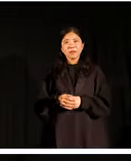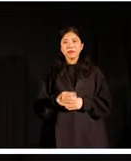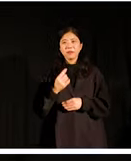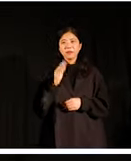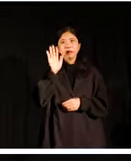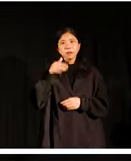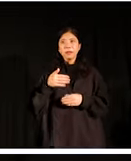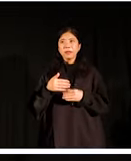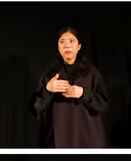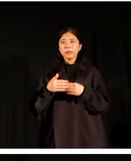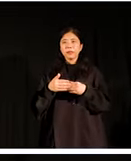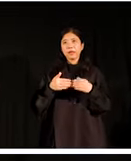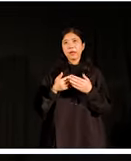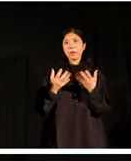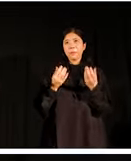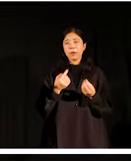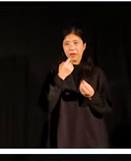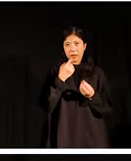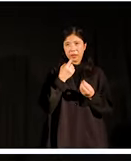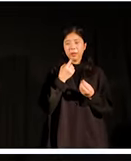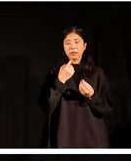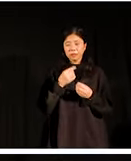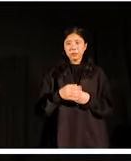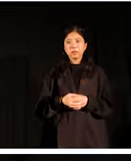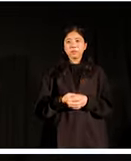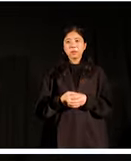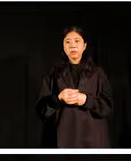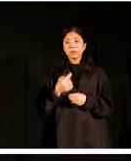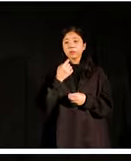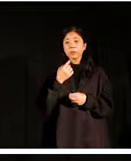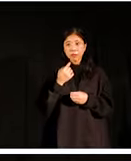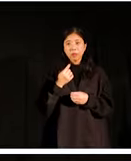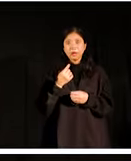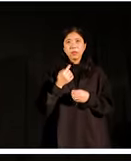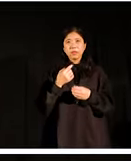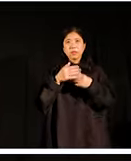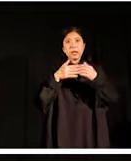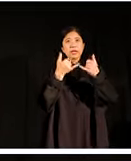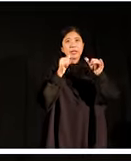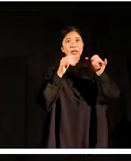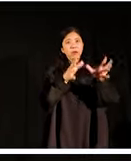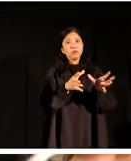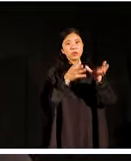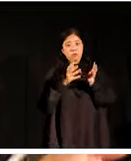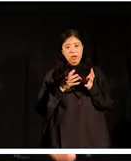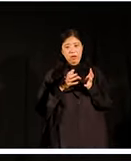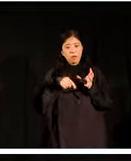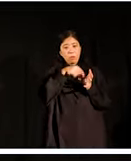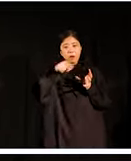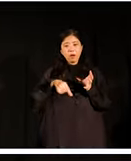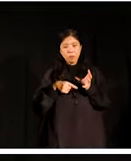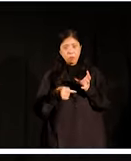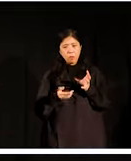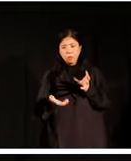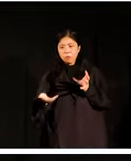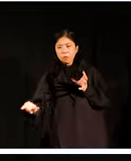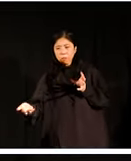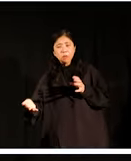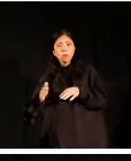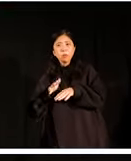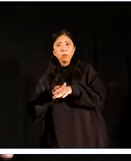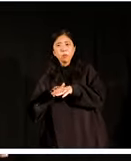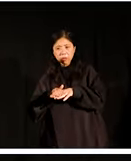は体験者からあの受け取ってきたんですけど今度は私たちが受け取ったものを私たちの次の世代にどうやってあの